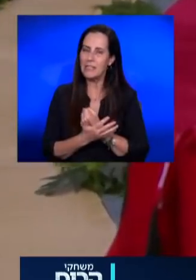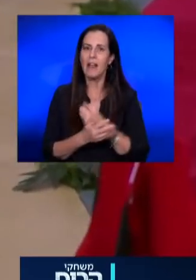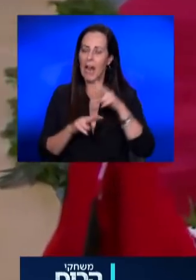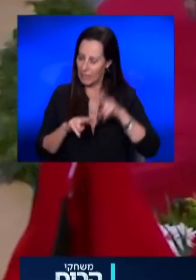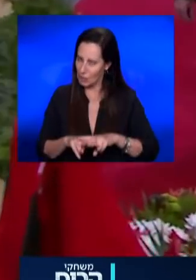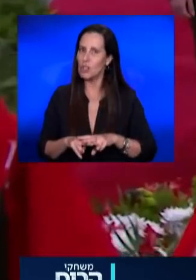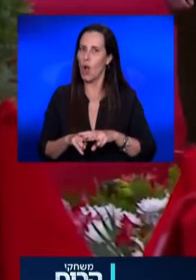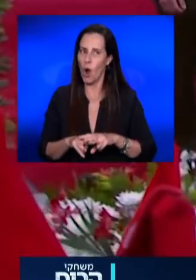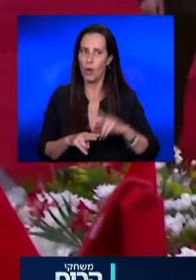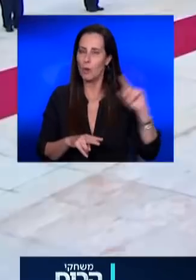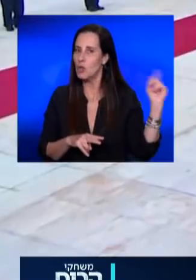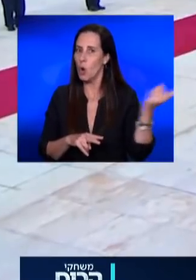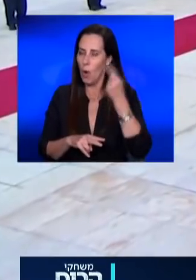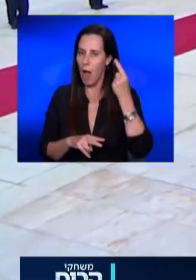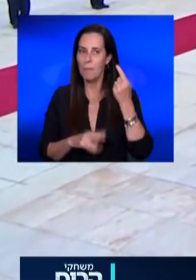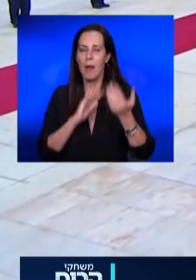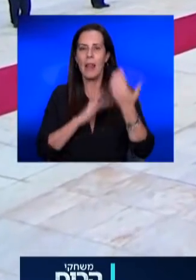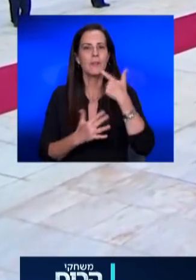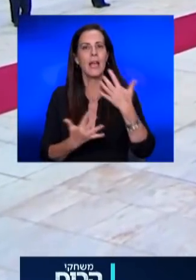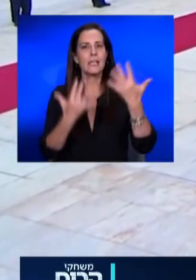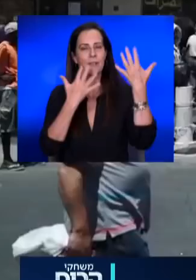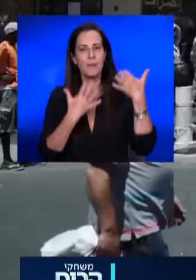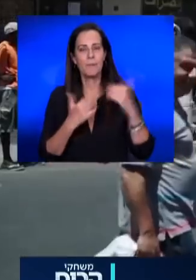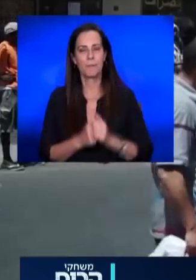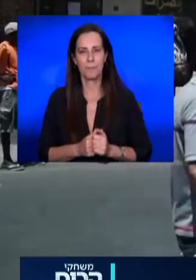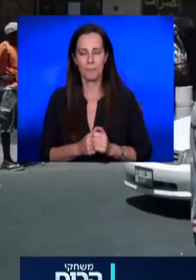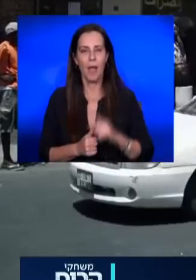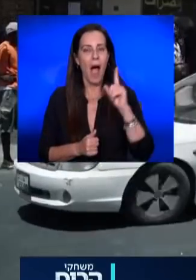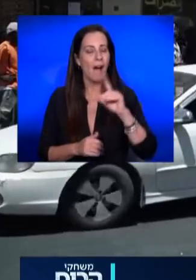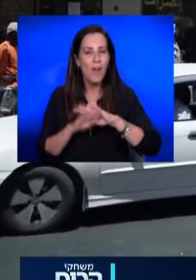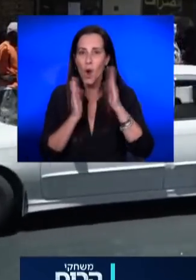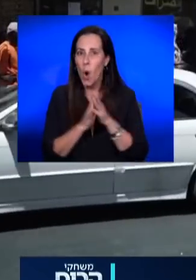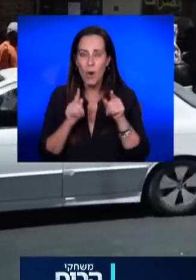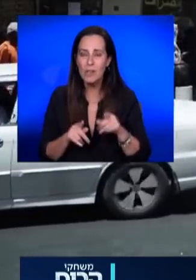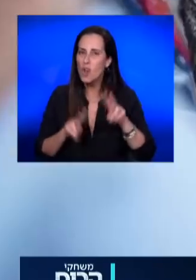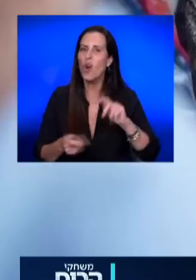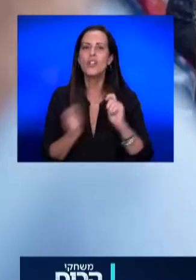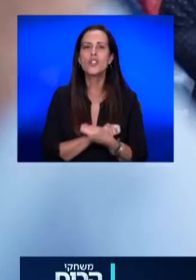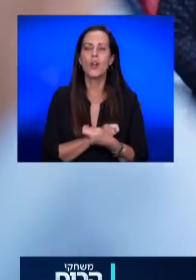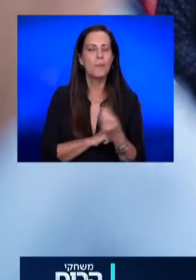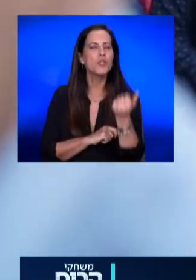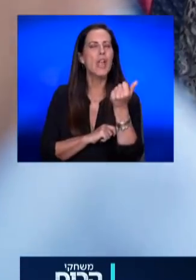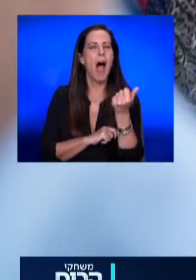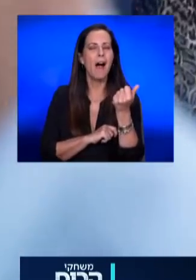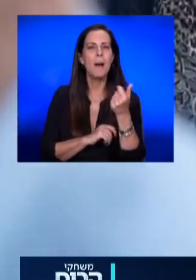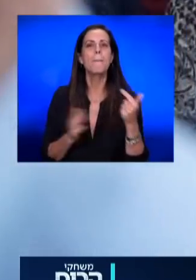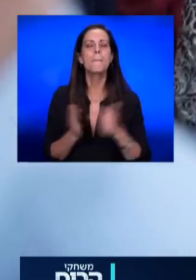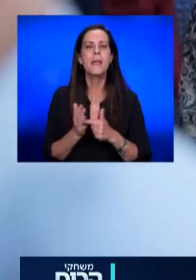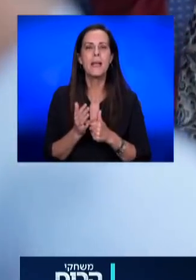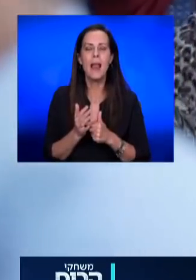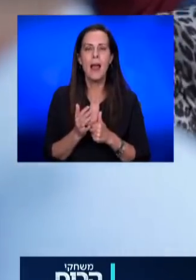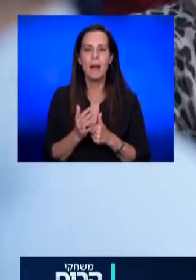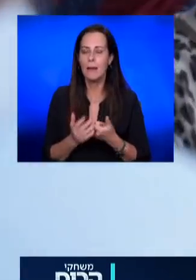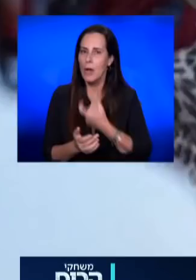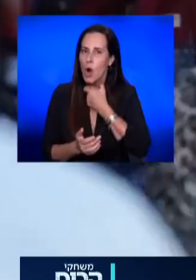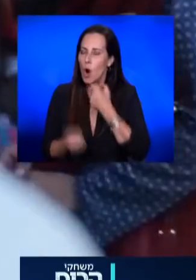הטלטלה שהמדינות סביבה חוו לפני עשור באביב הערבי. אבל כל זה יכול להשתנות ברגע, בעיקר כי המענה